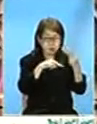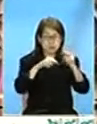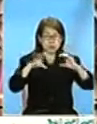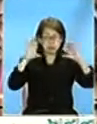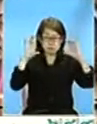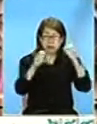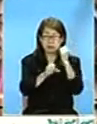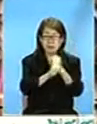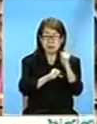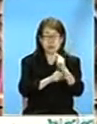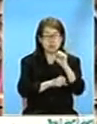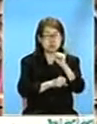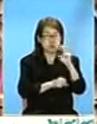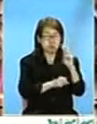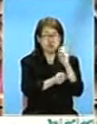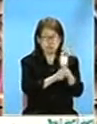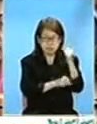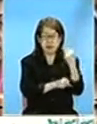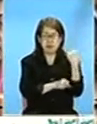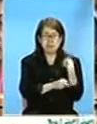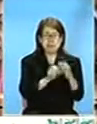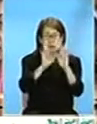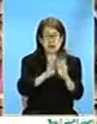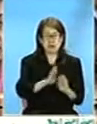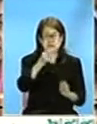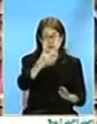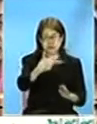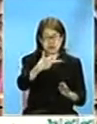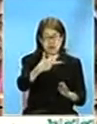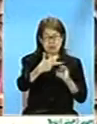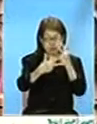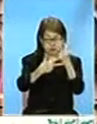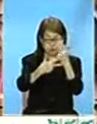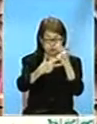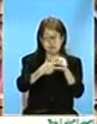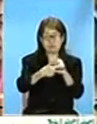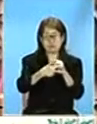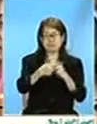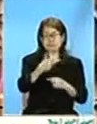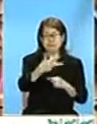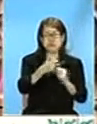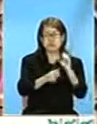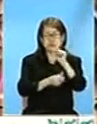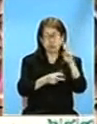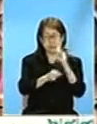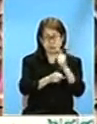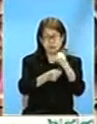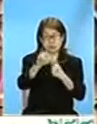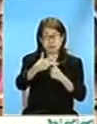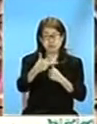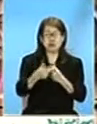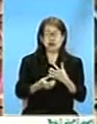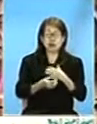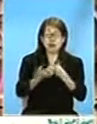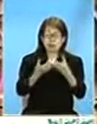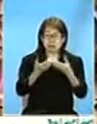เนี่ยทำได้อะไรครับสามรูปแบบสำคัญท่านประธานตามผมมานะครับท่านจะจำแนกเป็น